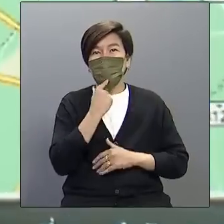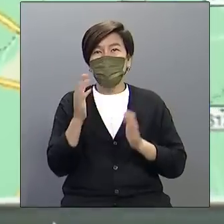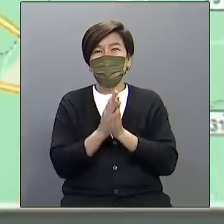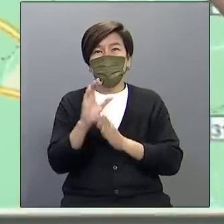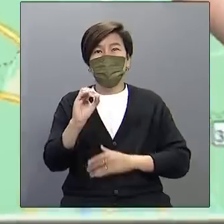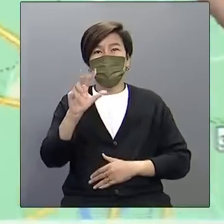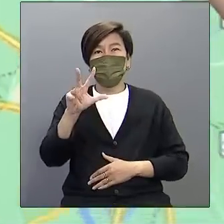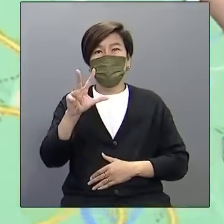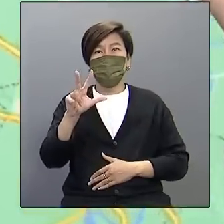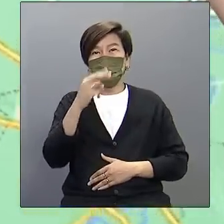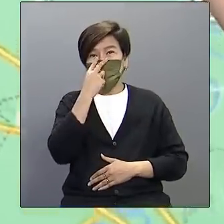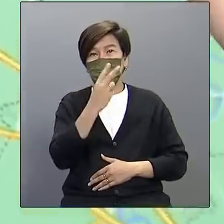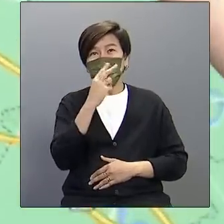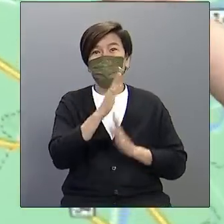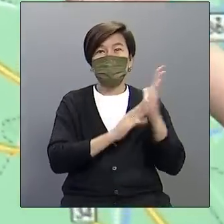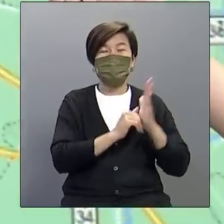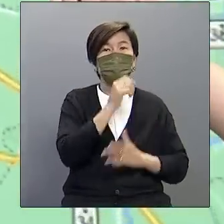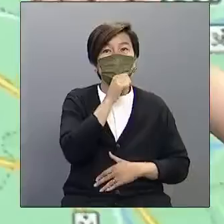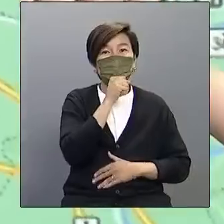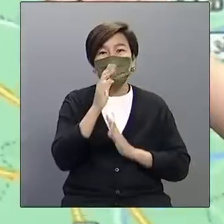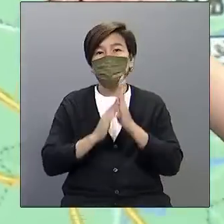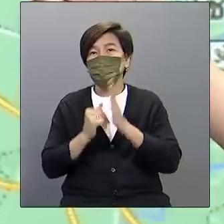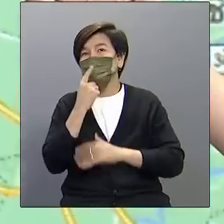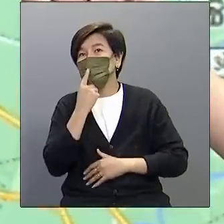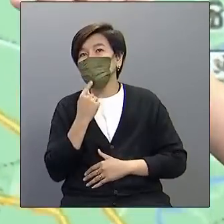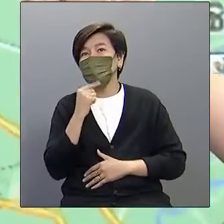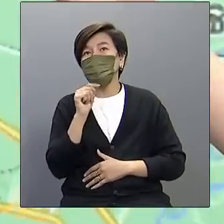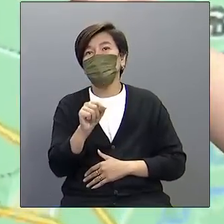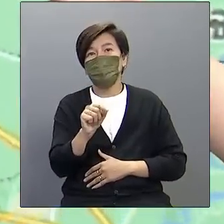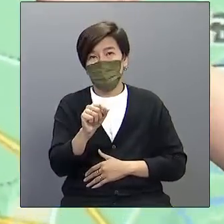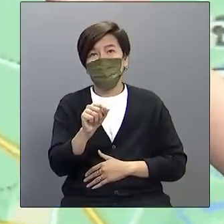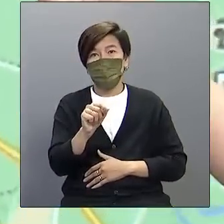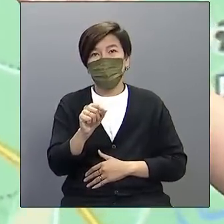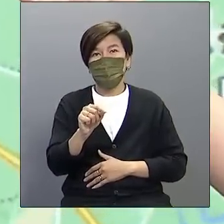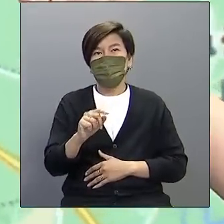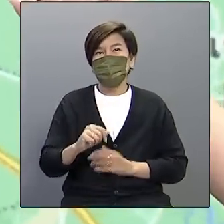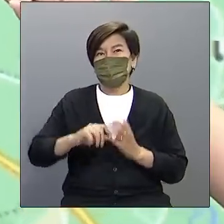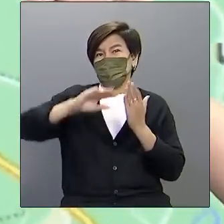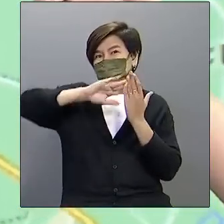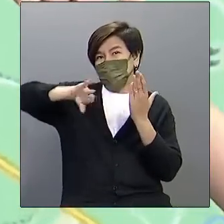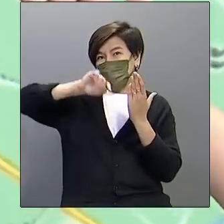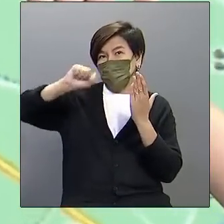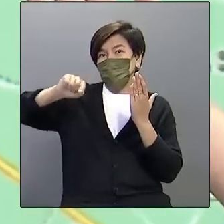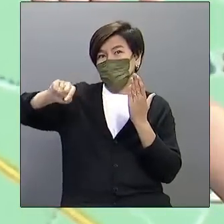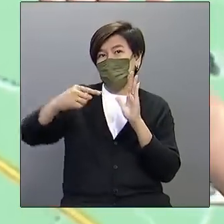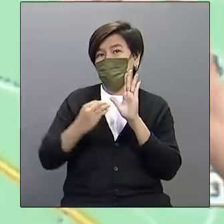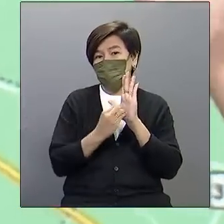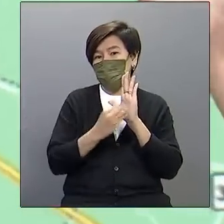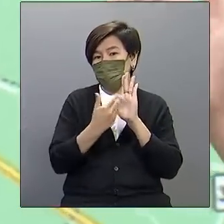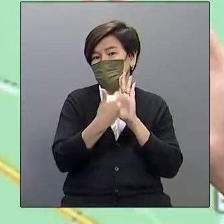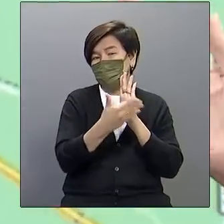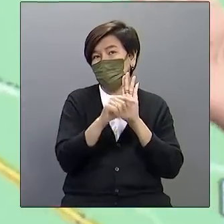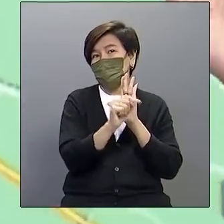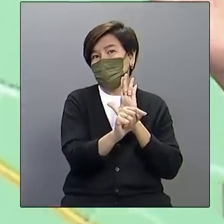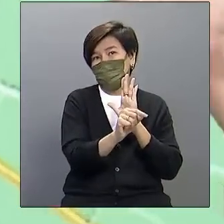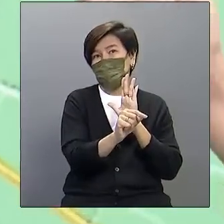เป็สีส้มและแดงส่วใหญ่โวริกฤต์ในพื้นที่ทางซี่ตะวนออกของตรงเทพ MAHANAKR